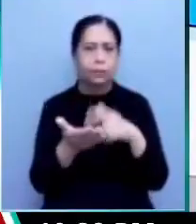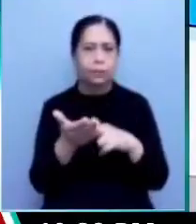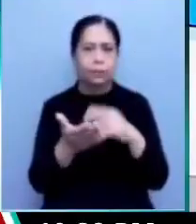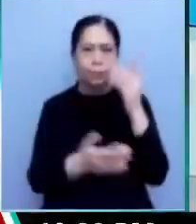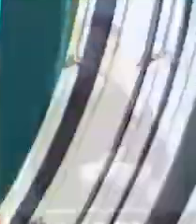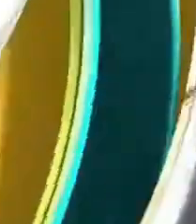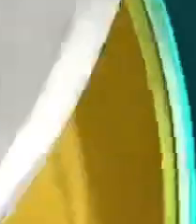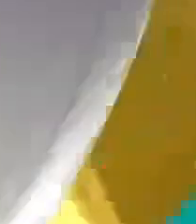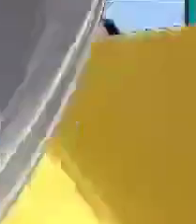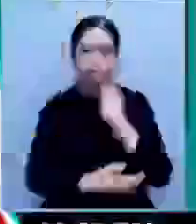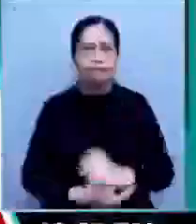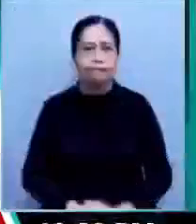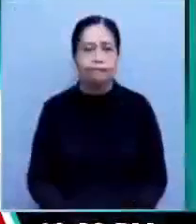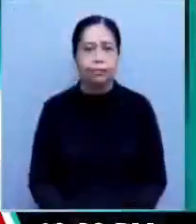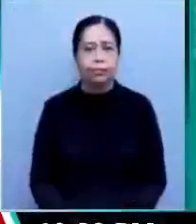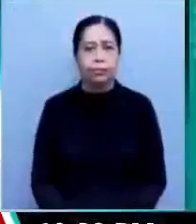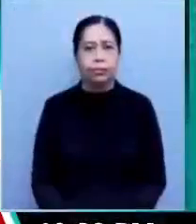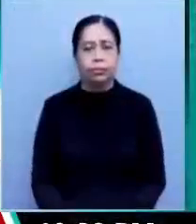Tingkungko.